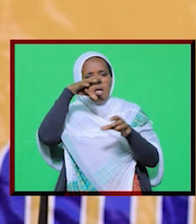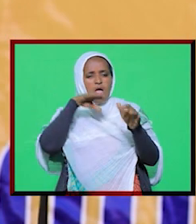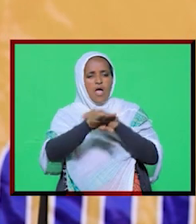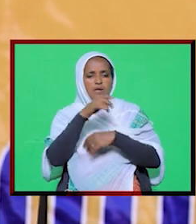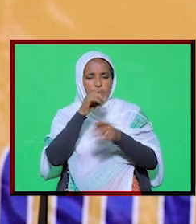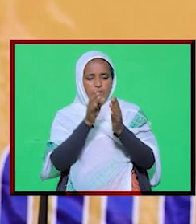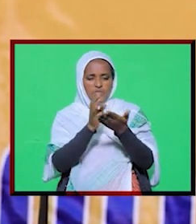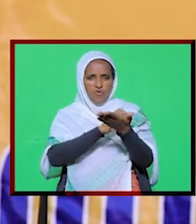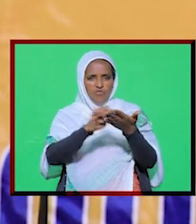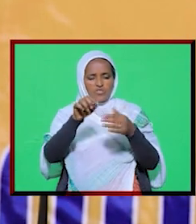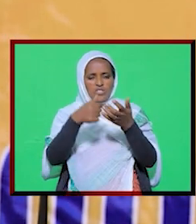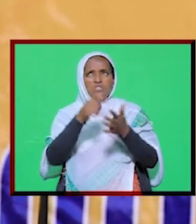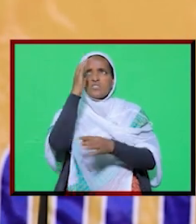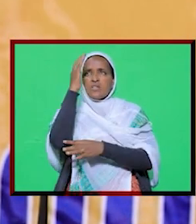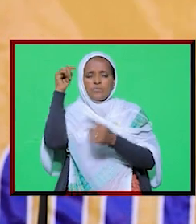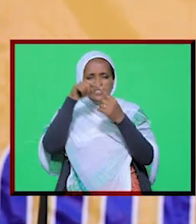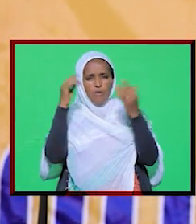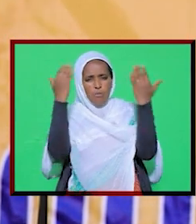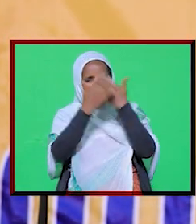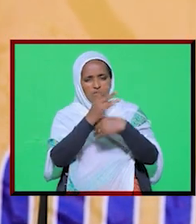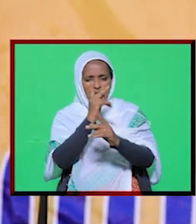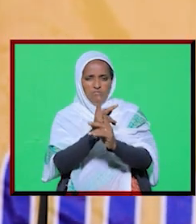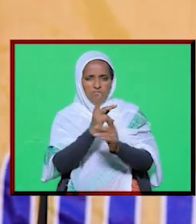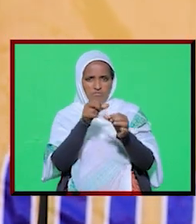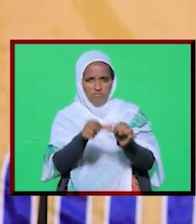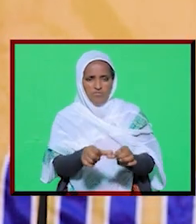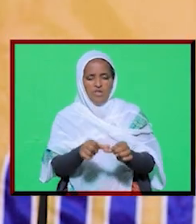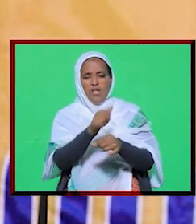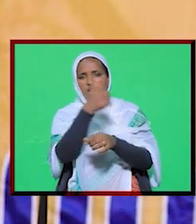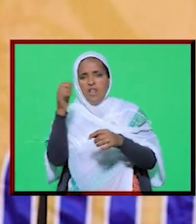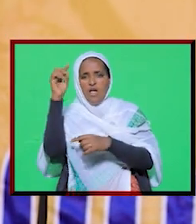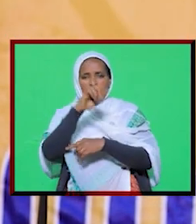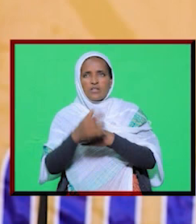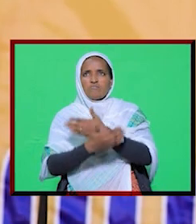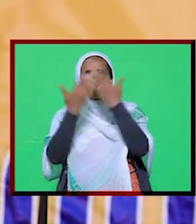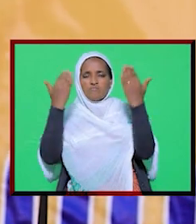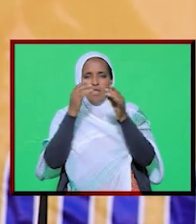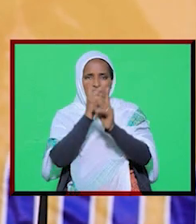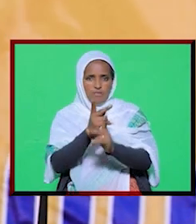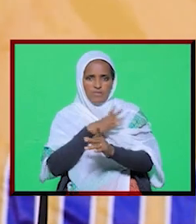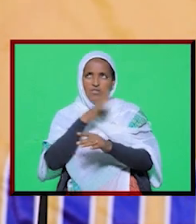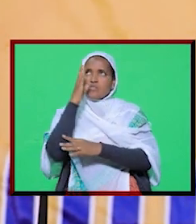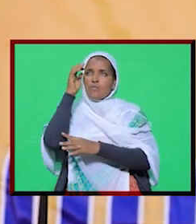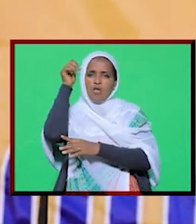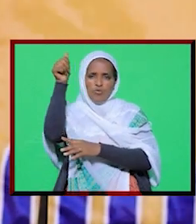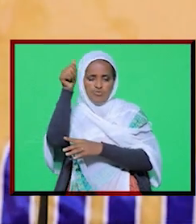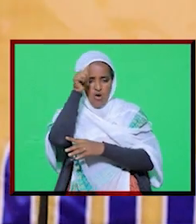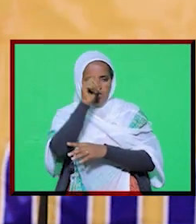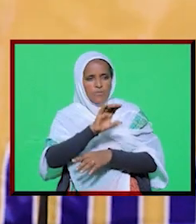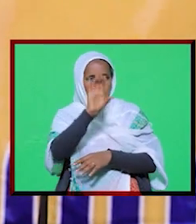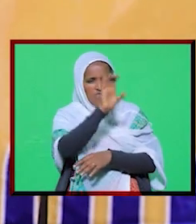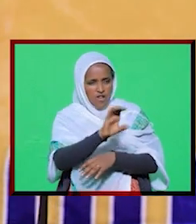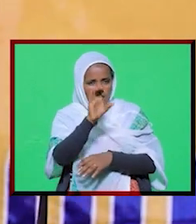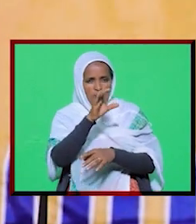ይላል መጽሐፍ ቅዱስ። ስለዚህ እግዚአብሔር እስከ ማታ ቆይቶ ሌላ ቀን እስኪነጋ አልጠበቀም። ራሱ እግዚአብሔር አዳምን